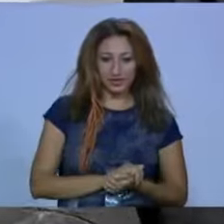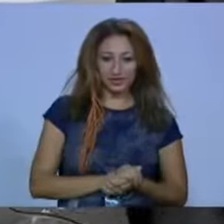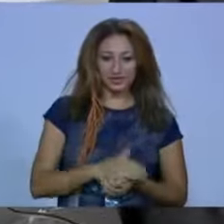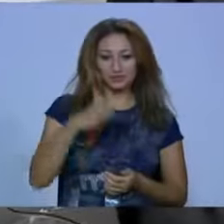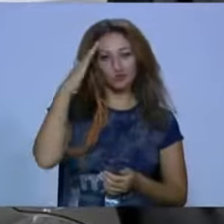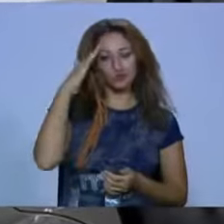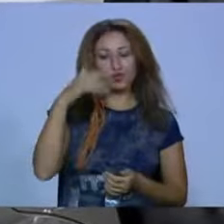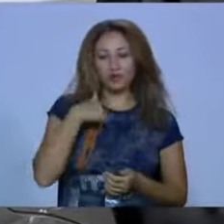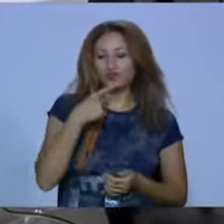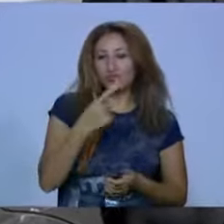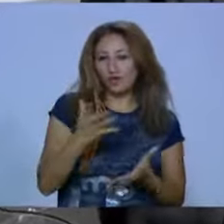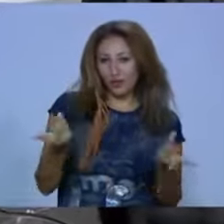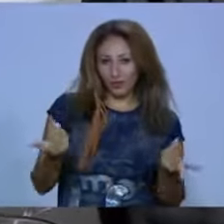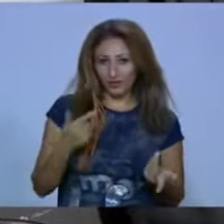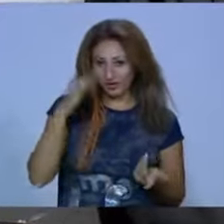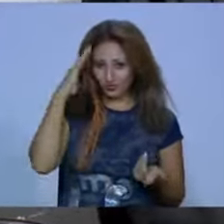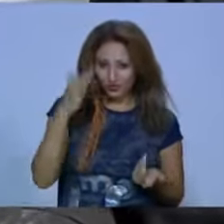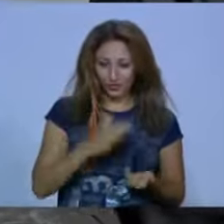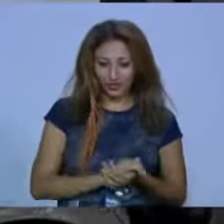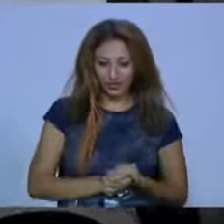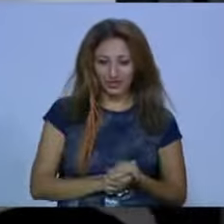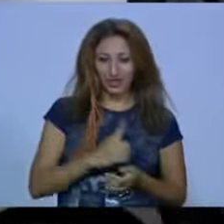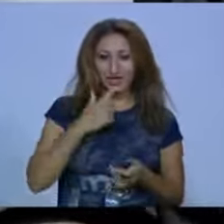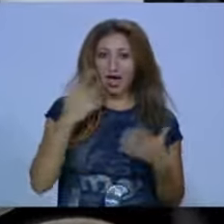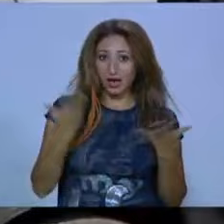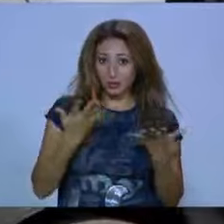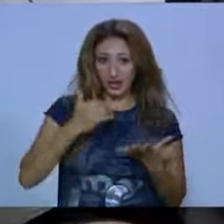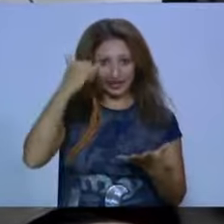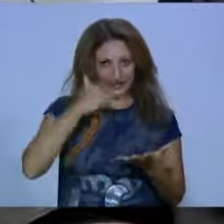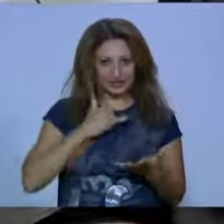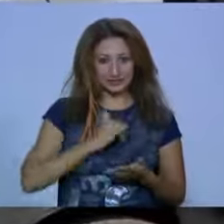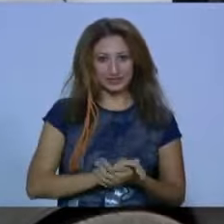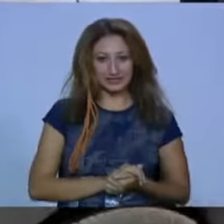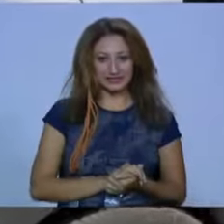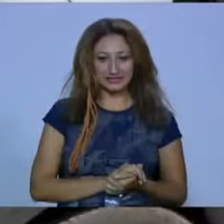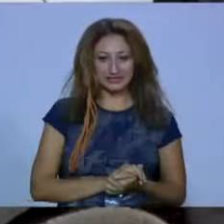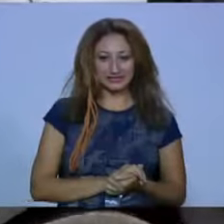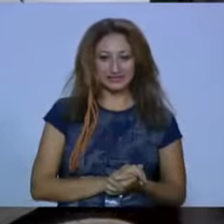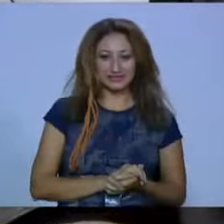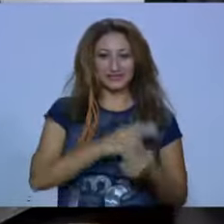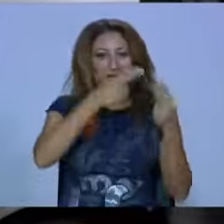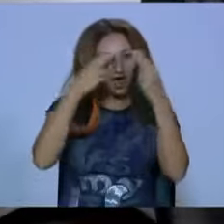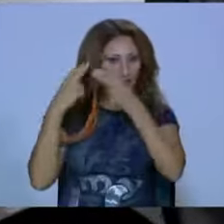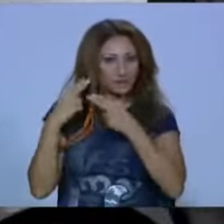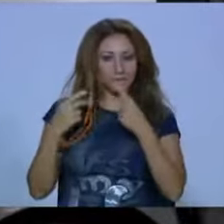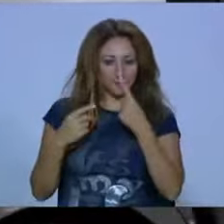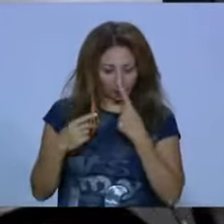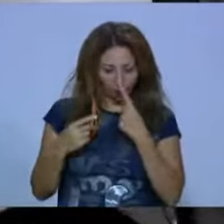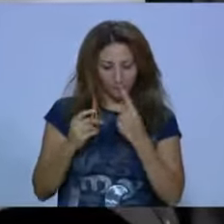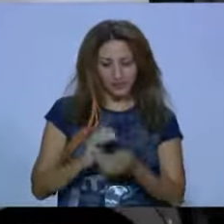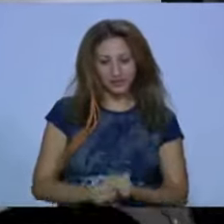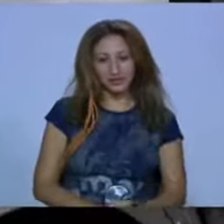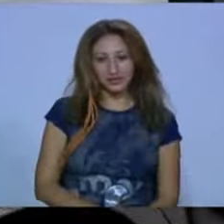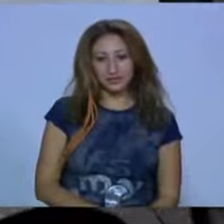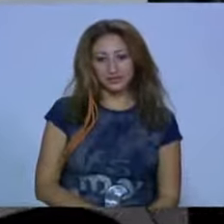عن الشكر بصراحه، شكرا لحضرتك. ولما تعوزي حاجه ثانيه كلمينا برده. الله يخليك يا استاذ عمرو، عشان احلامك اوامر. ربنا يبارك لك. ربنا